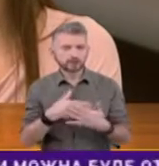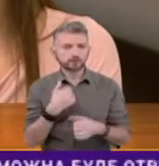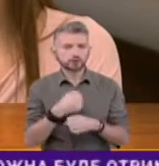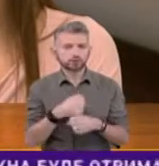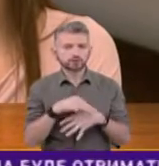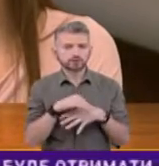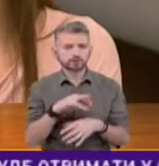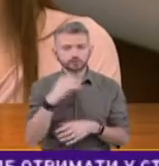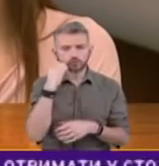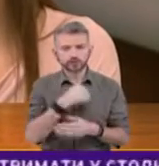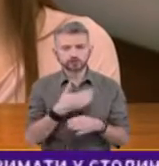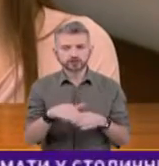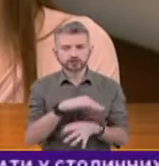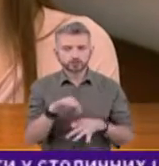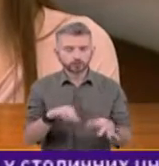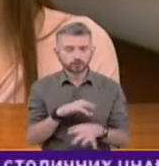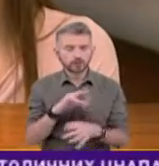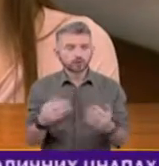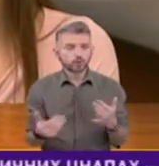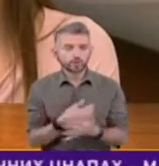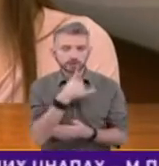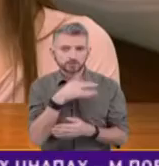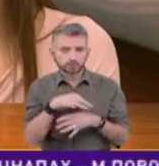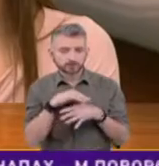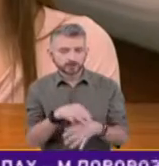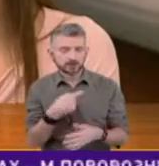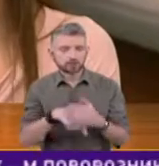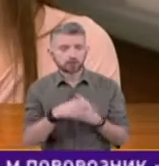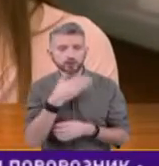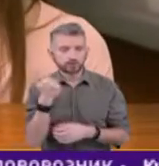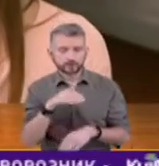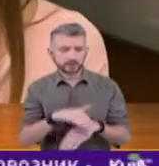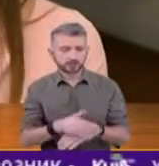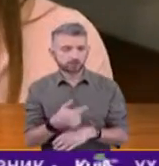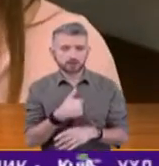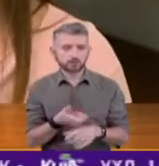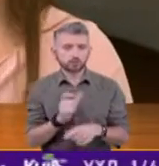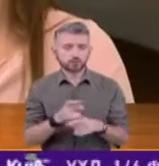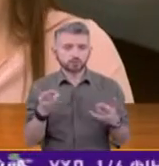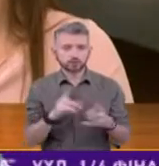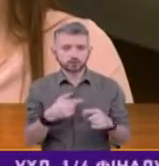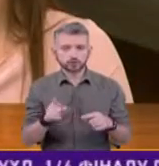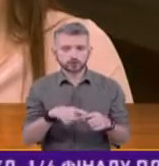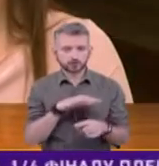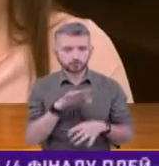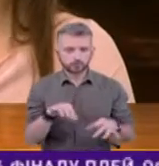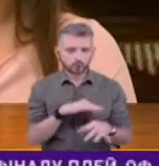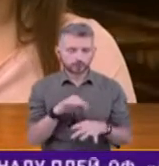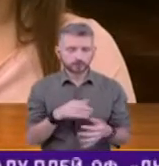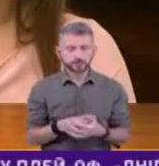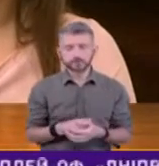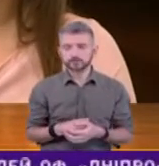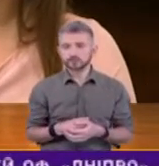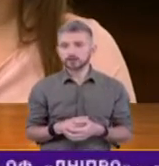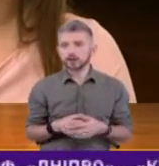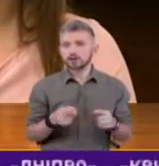по старій частині проєктування, але по новій не можуть вестись, бо його немає фактично. Добре, і нам дуже потрібно, щоб цей був проєкт. Я думаю, впродовж все в нас